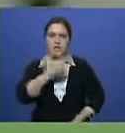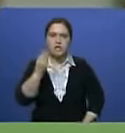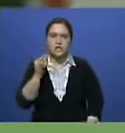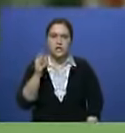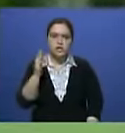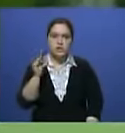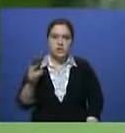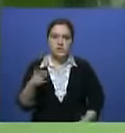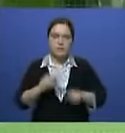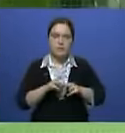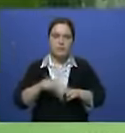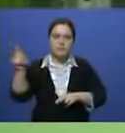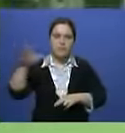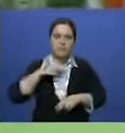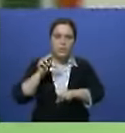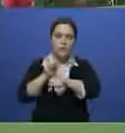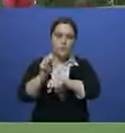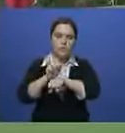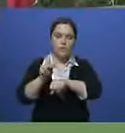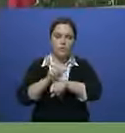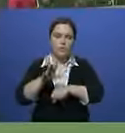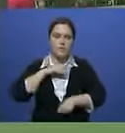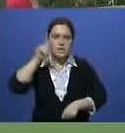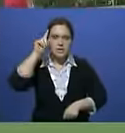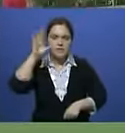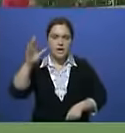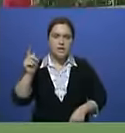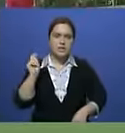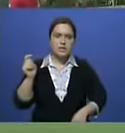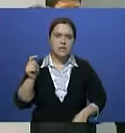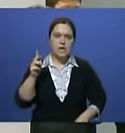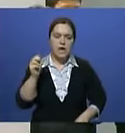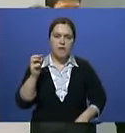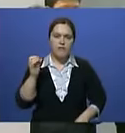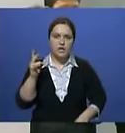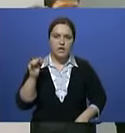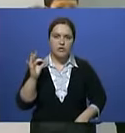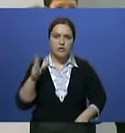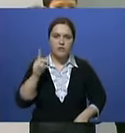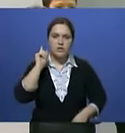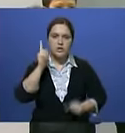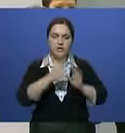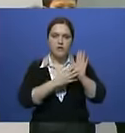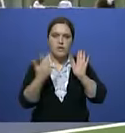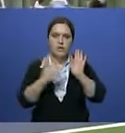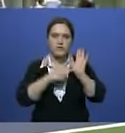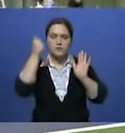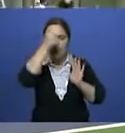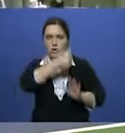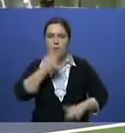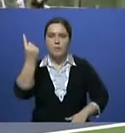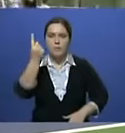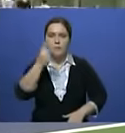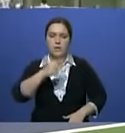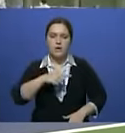Шишкин открыл путь в большой теннис выдающемуся теннисисту Евгению кафельникова примечательно что ещё в далёком 1938 году пер